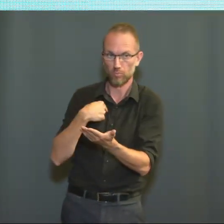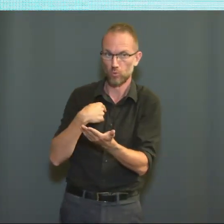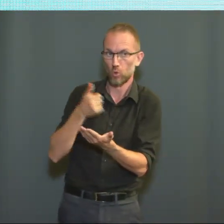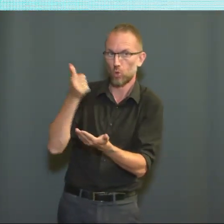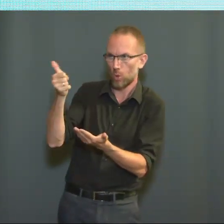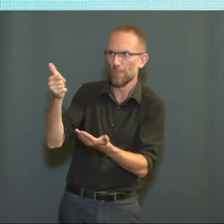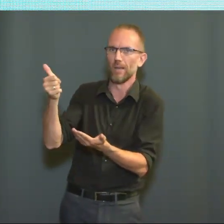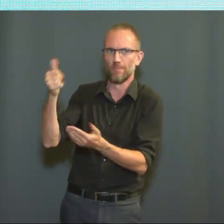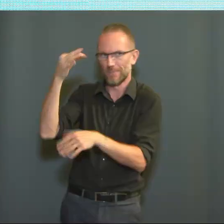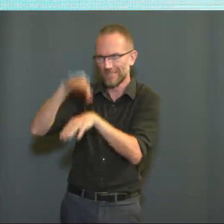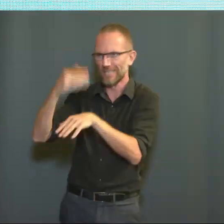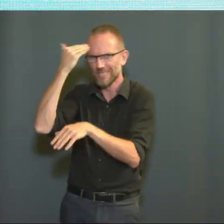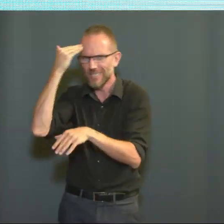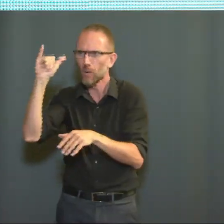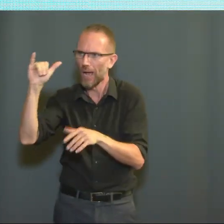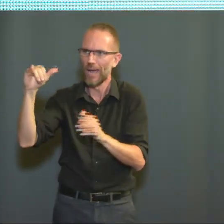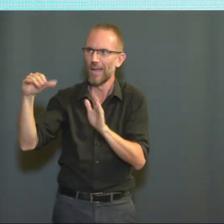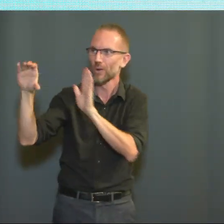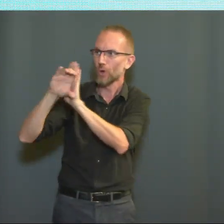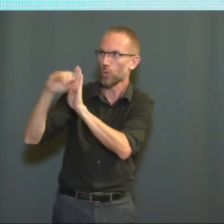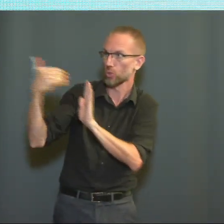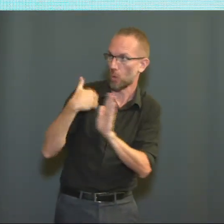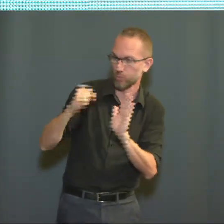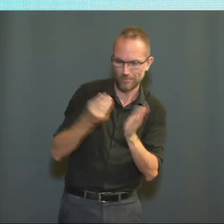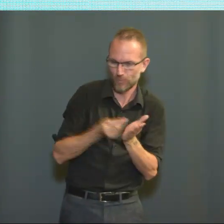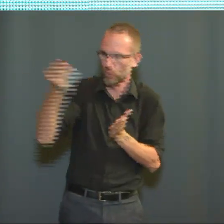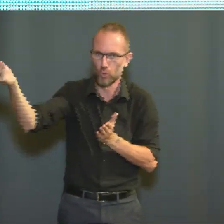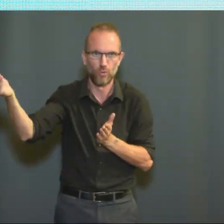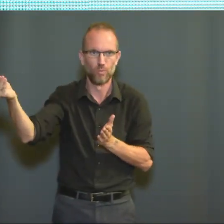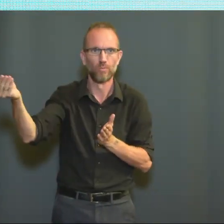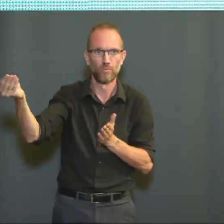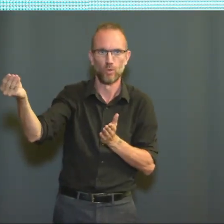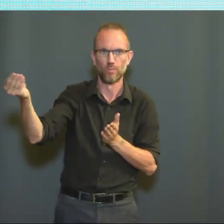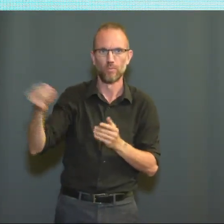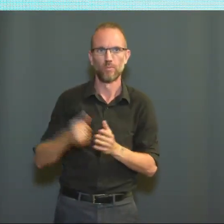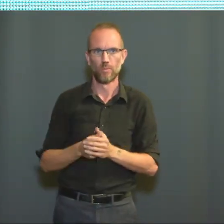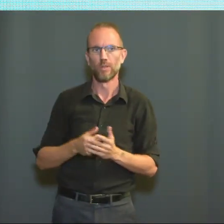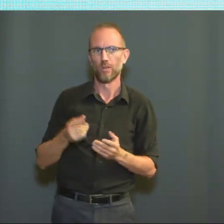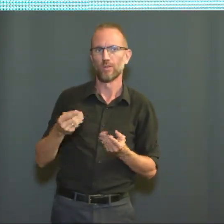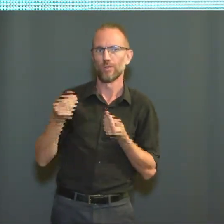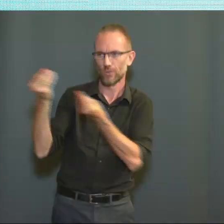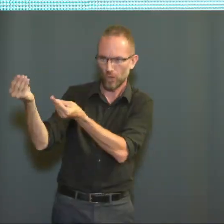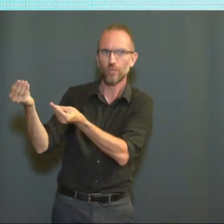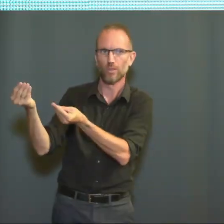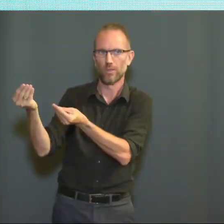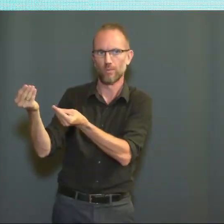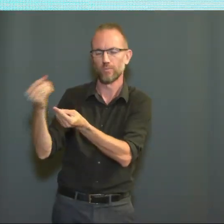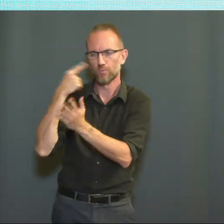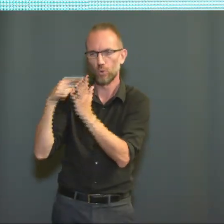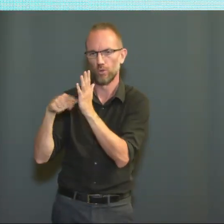d'application aux patients qui se présentent pour un test et utilisent l'application. De cette façon, nous pouvons